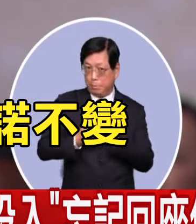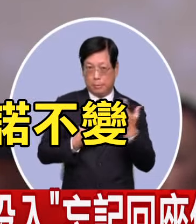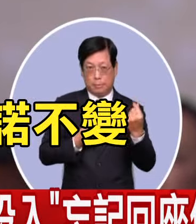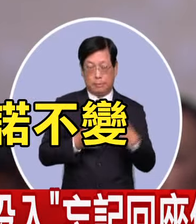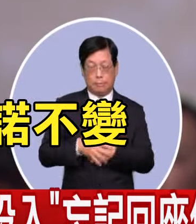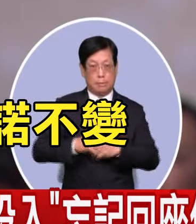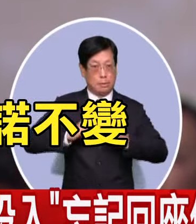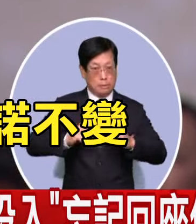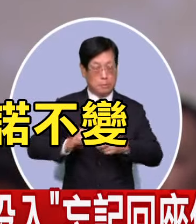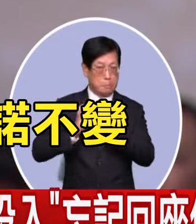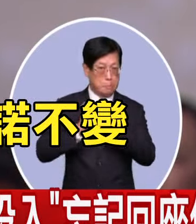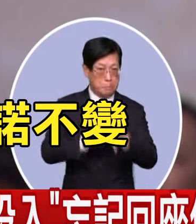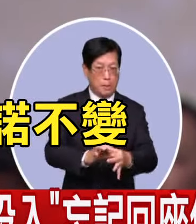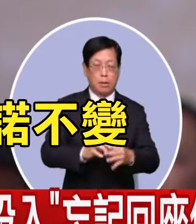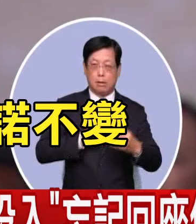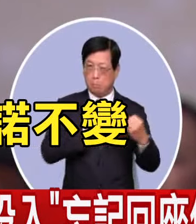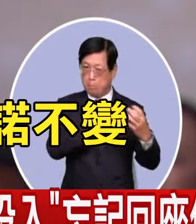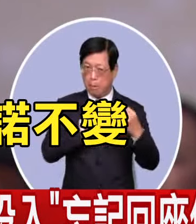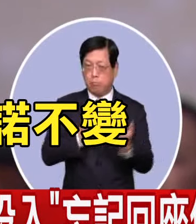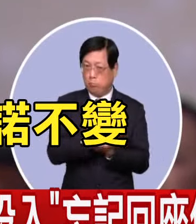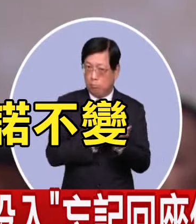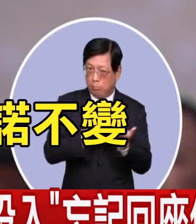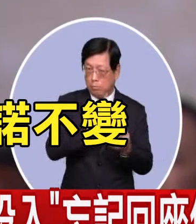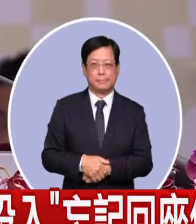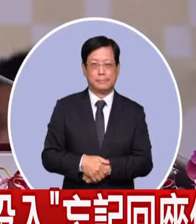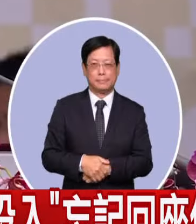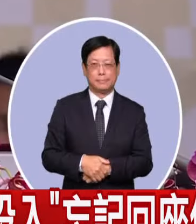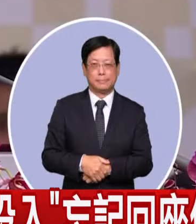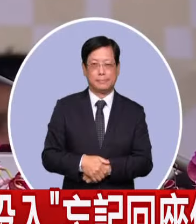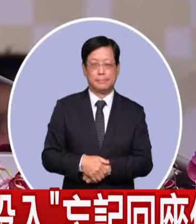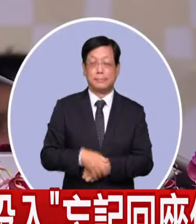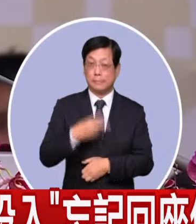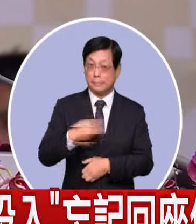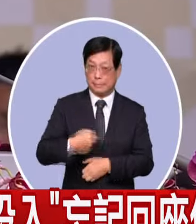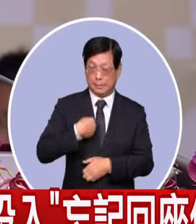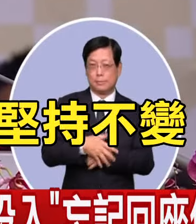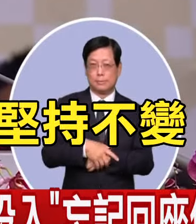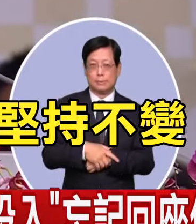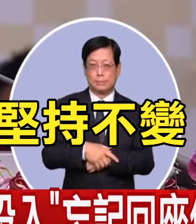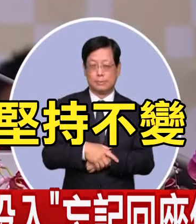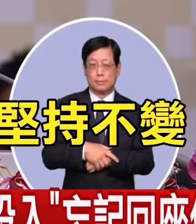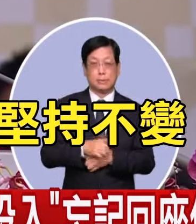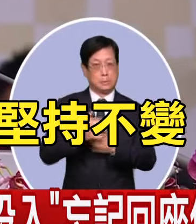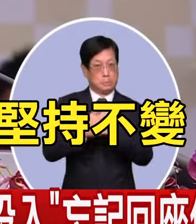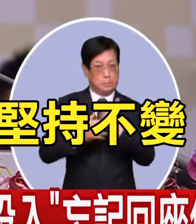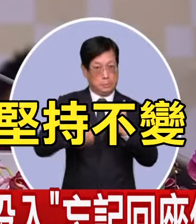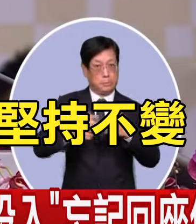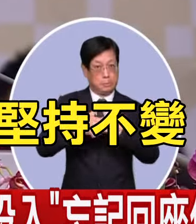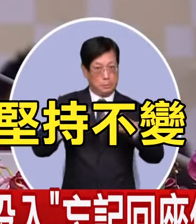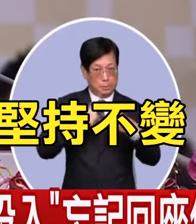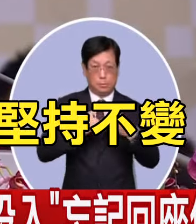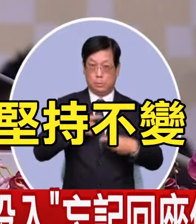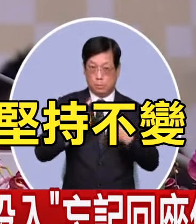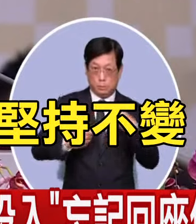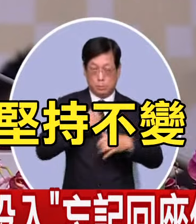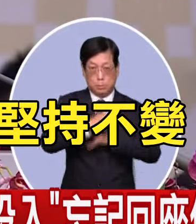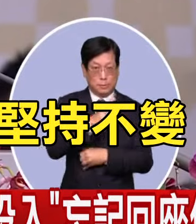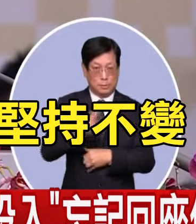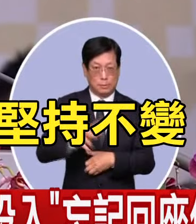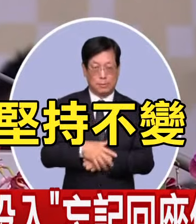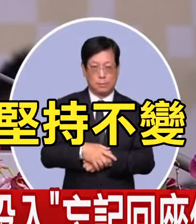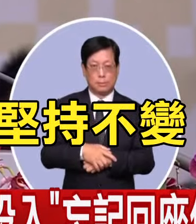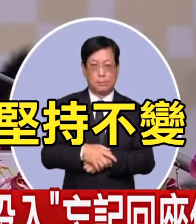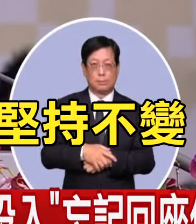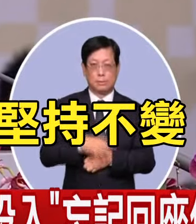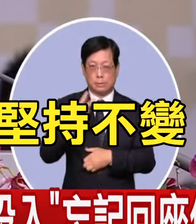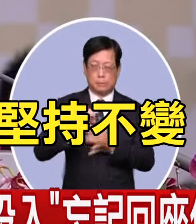健康有序对话交流的承诺不变，我们世世代代守护民主自由生活方式